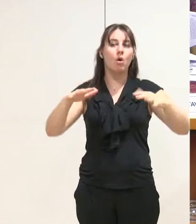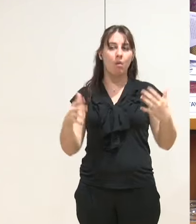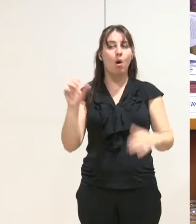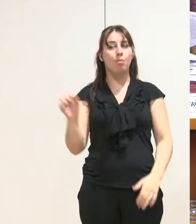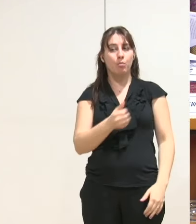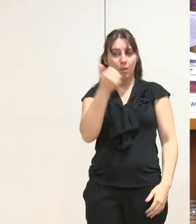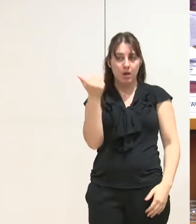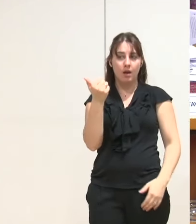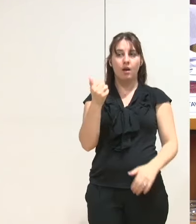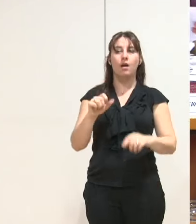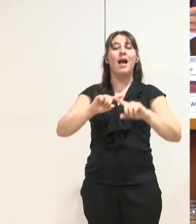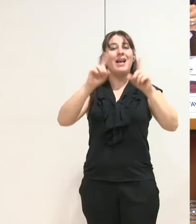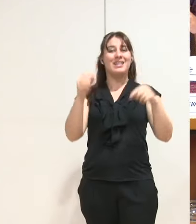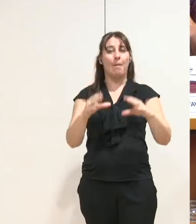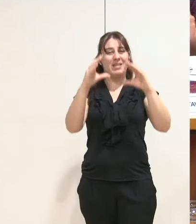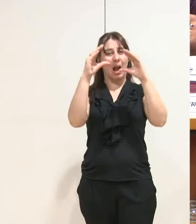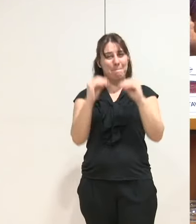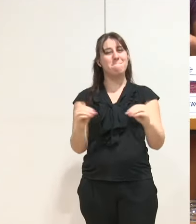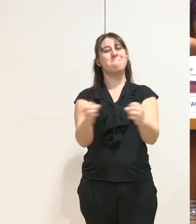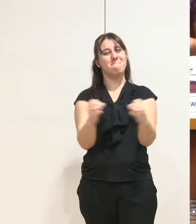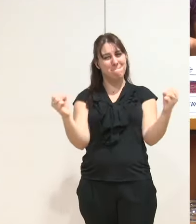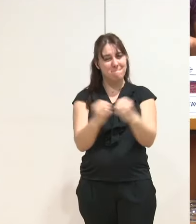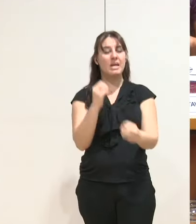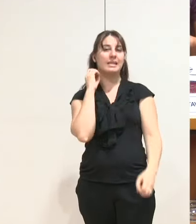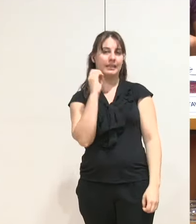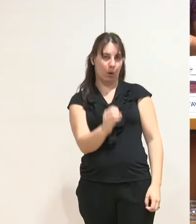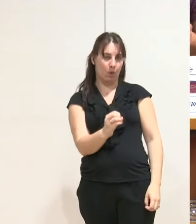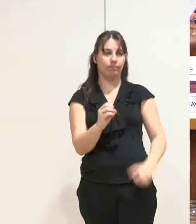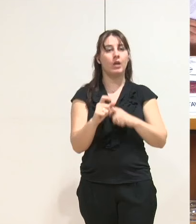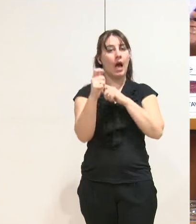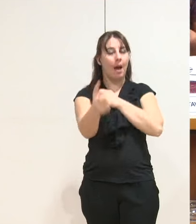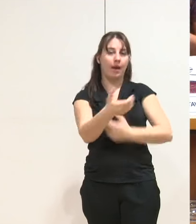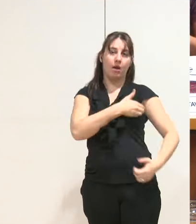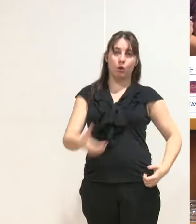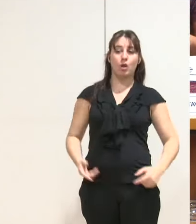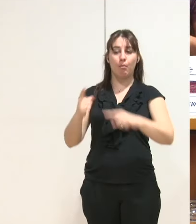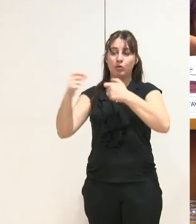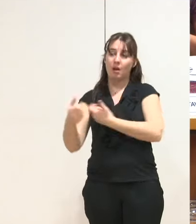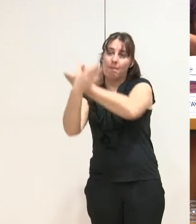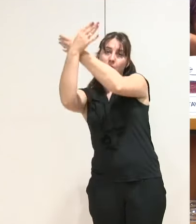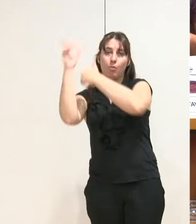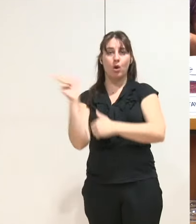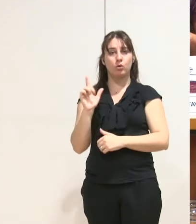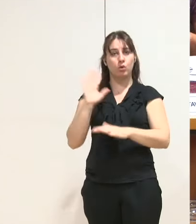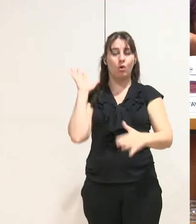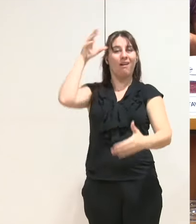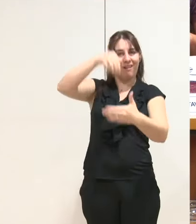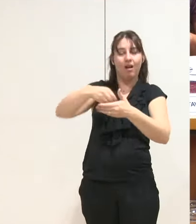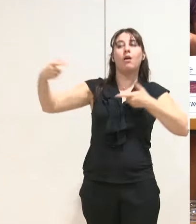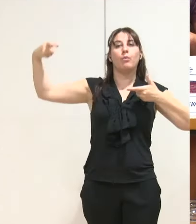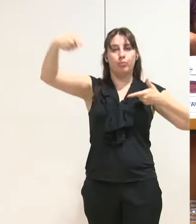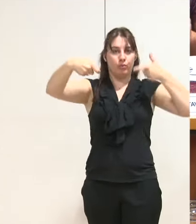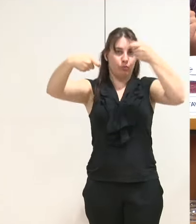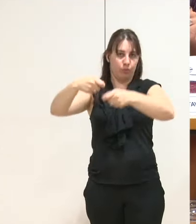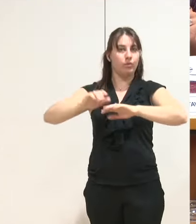la réduction du capital à zéro ensuite seul la ville de Grenoble et la métropole participeront à la recapitalisation